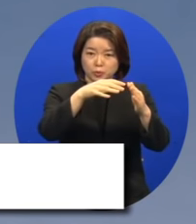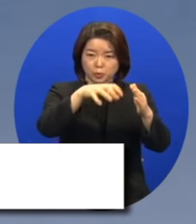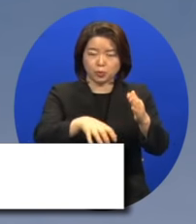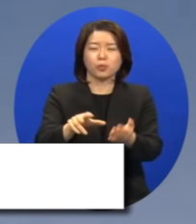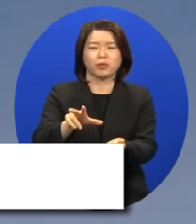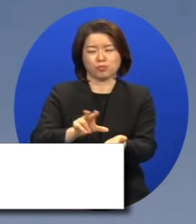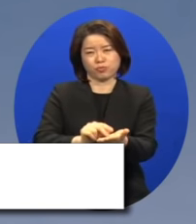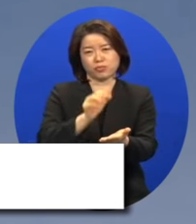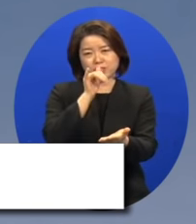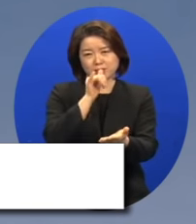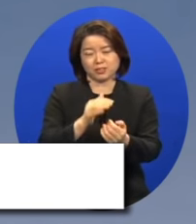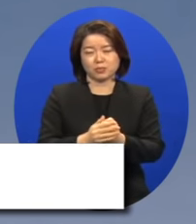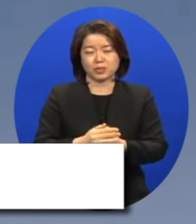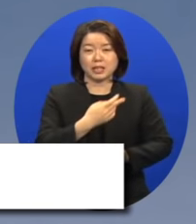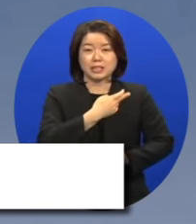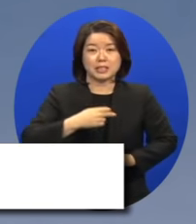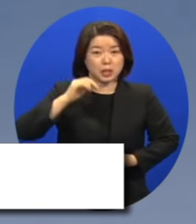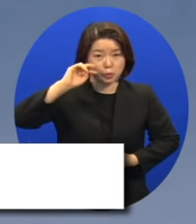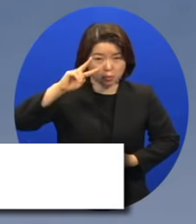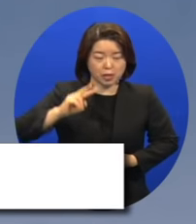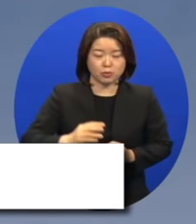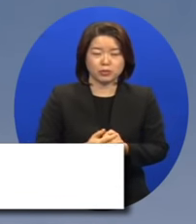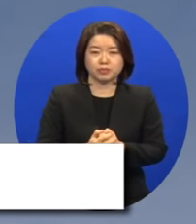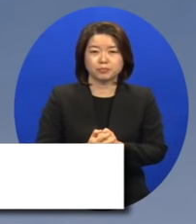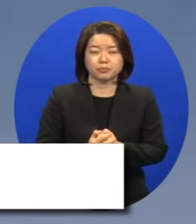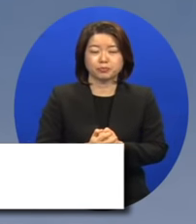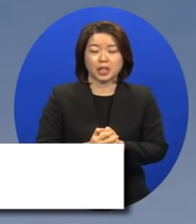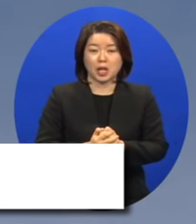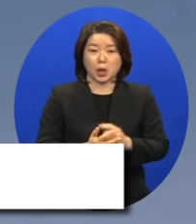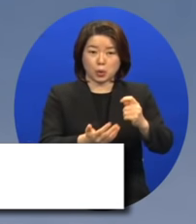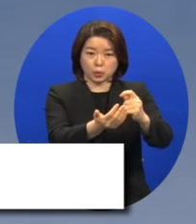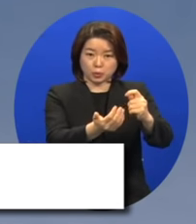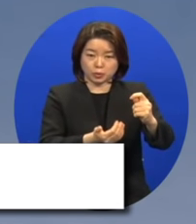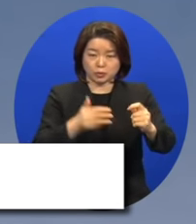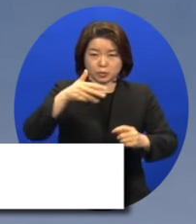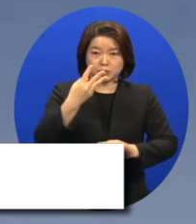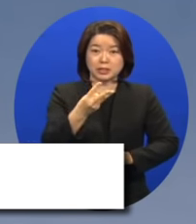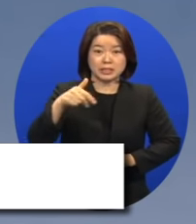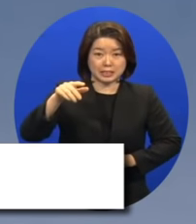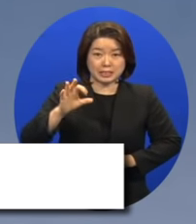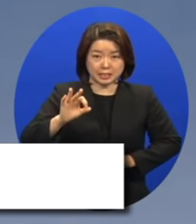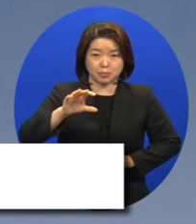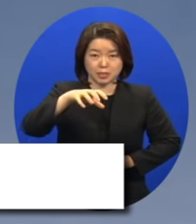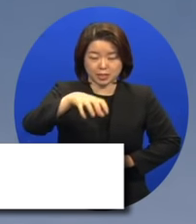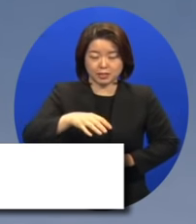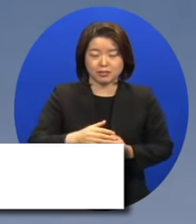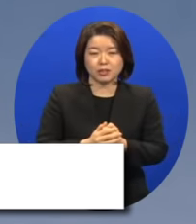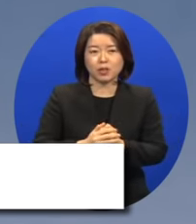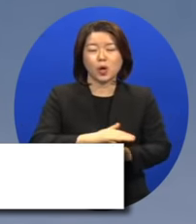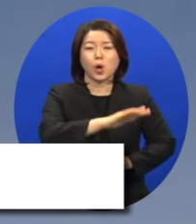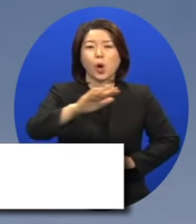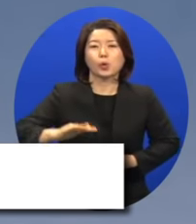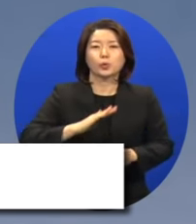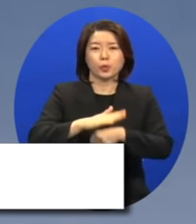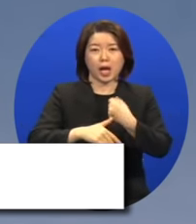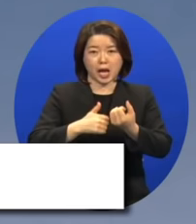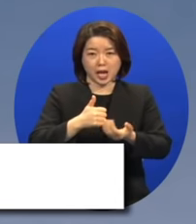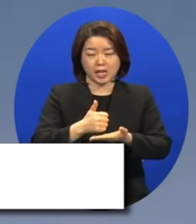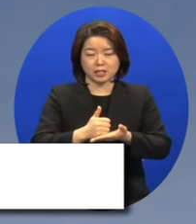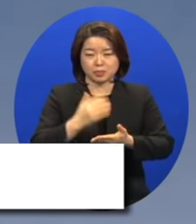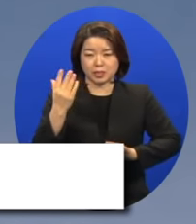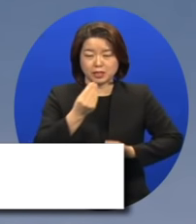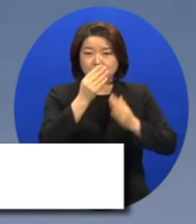문제였습니다.고린도전서 3장에서사도바울은 우리가하나님